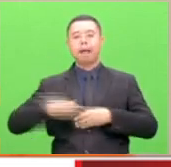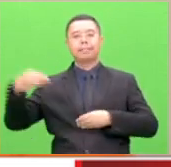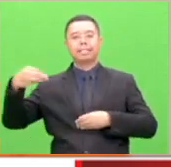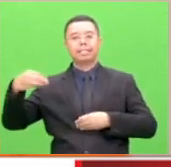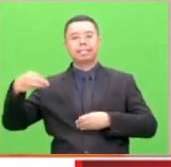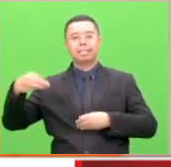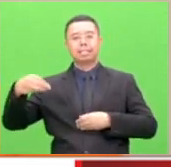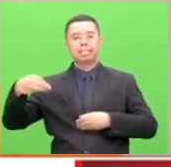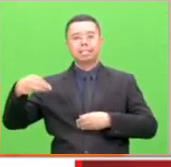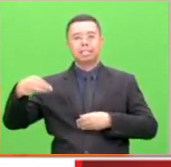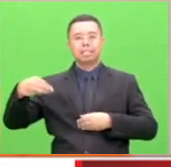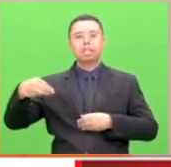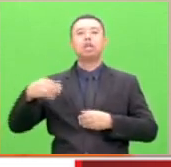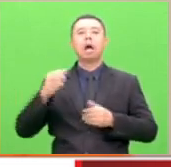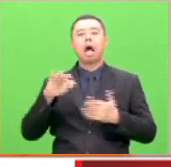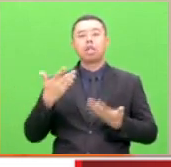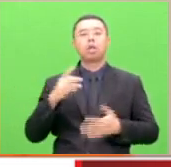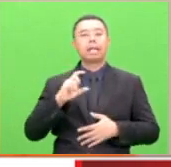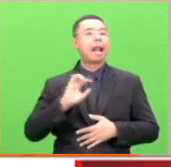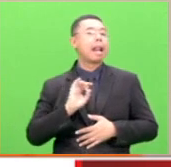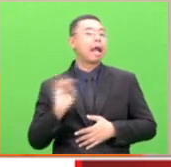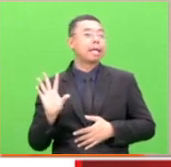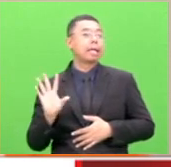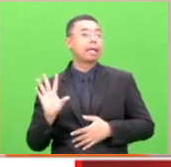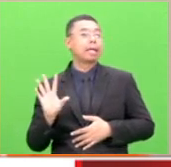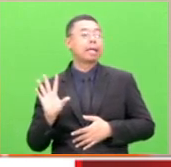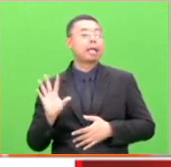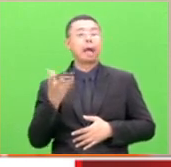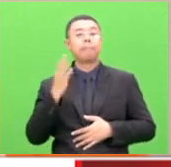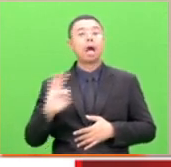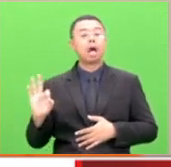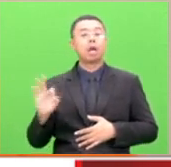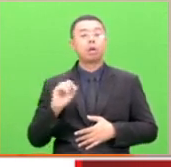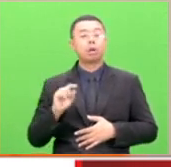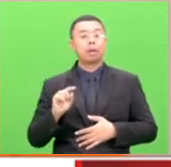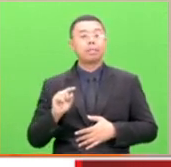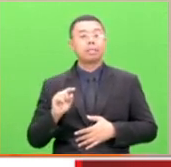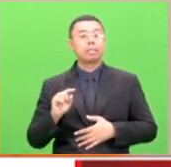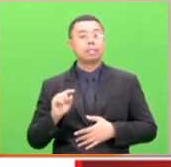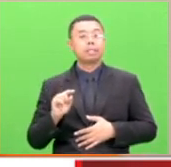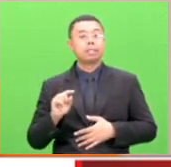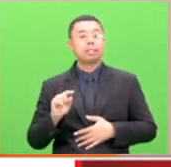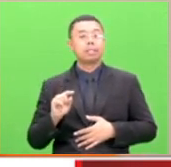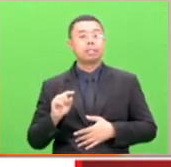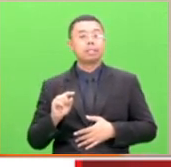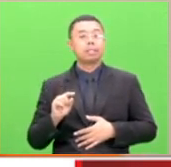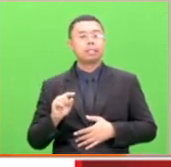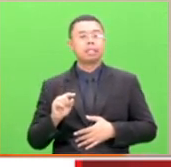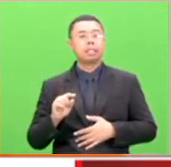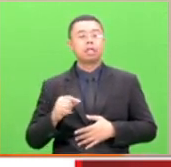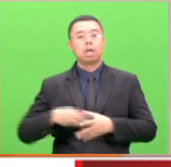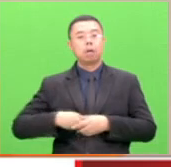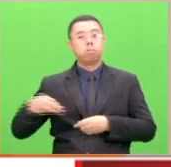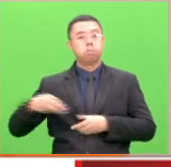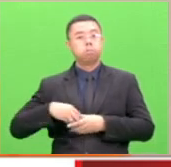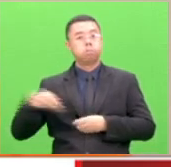cara liposuction, atau dengan cara lain, teknik yang paling baru yaitu LAMS teknik. Sedot lemak LAMS